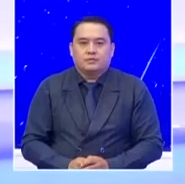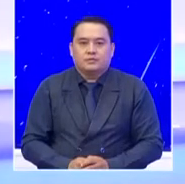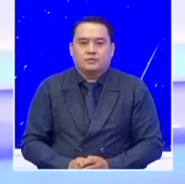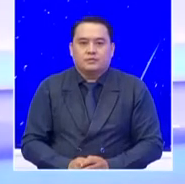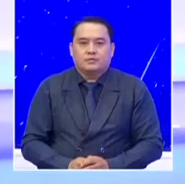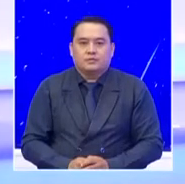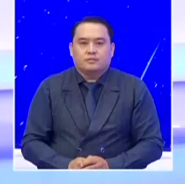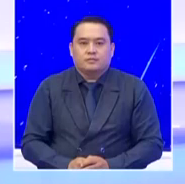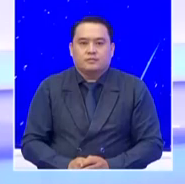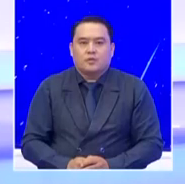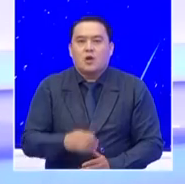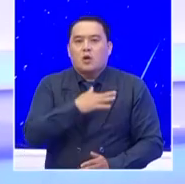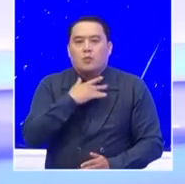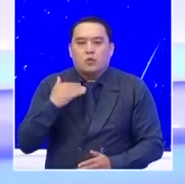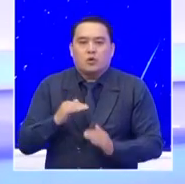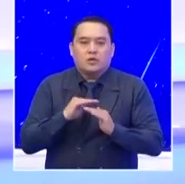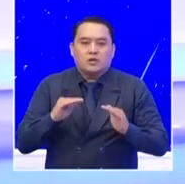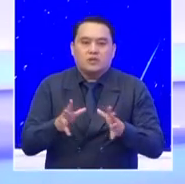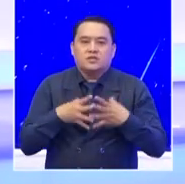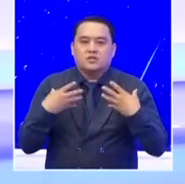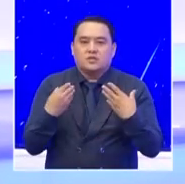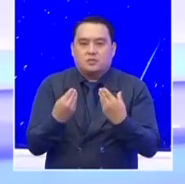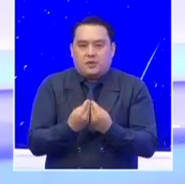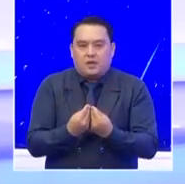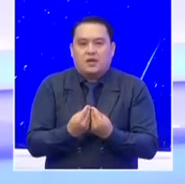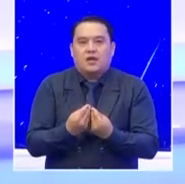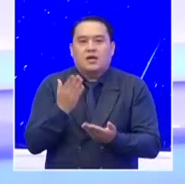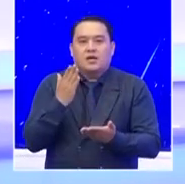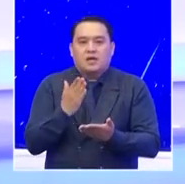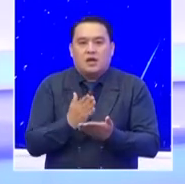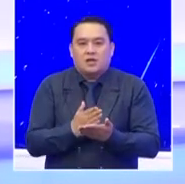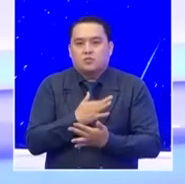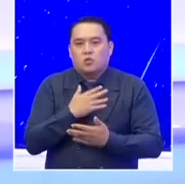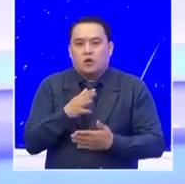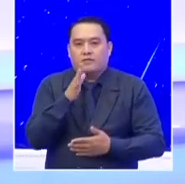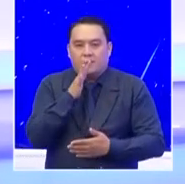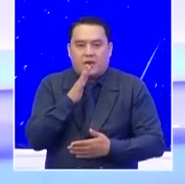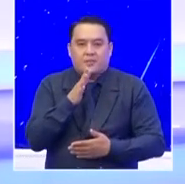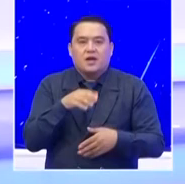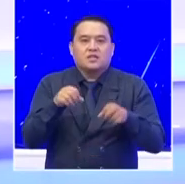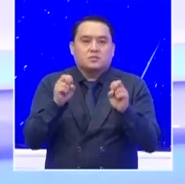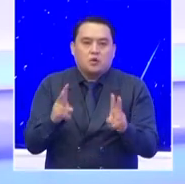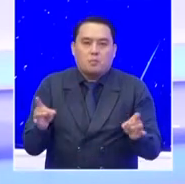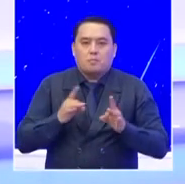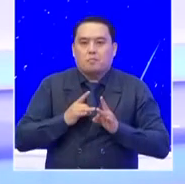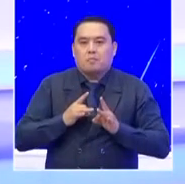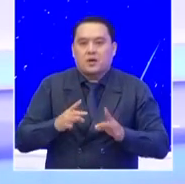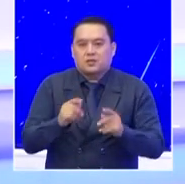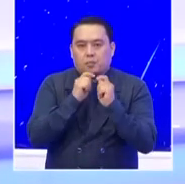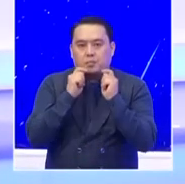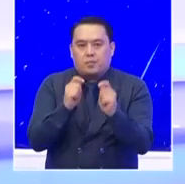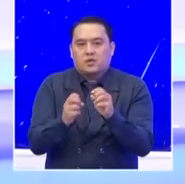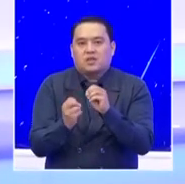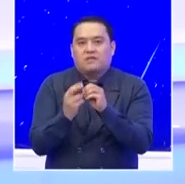Дорога в школу или за покупками у многодетной семьи Карибаевых теперь не займет слишком много времени. Специально к празднику меценаты подарили